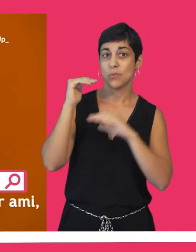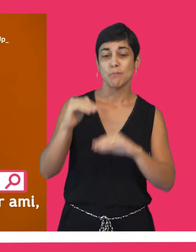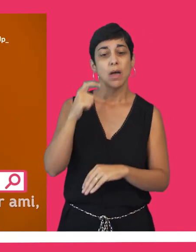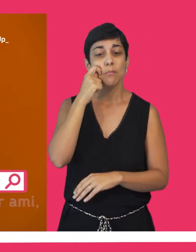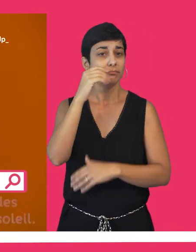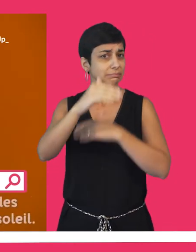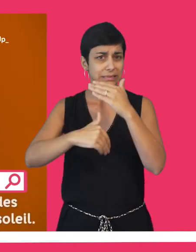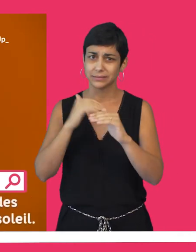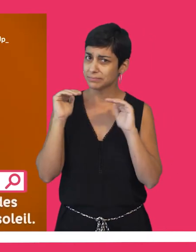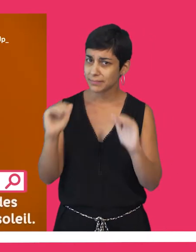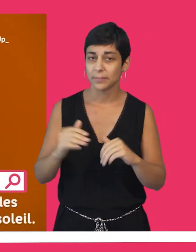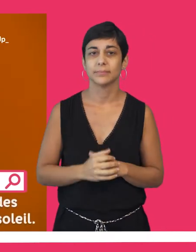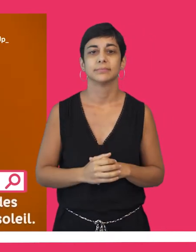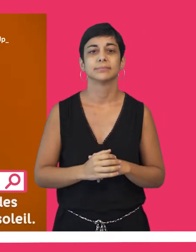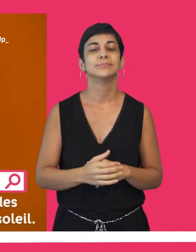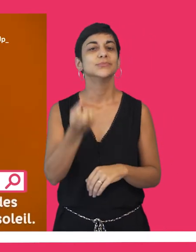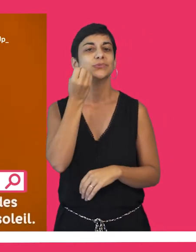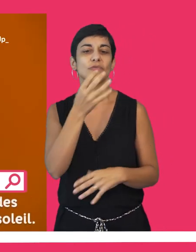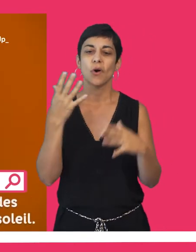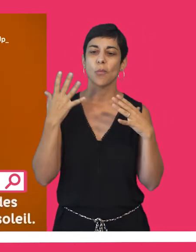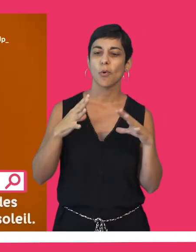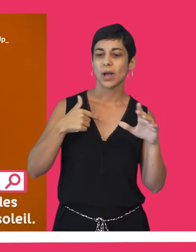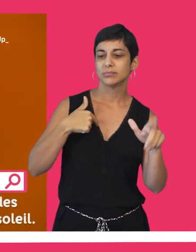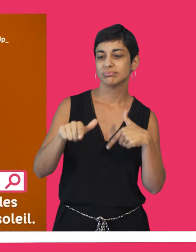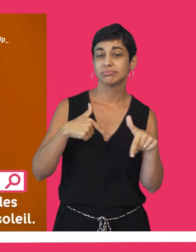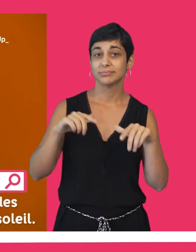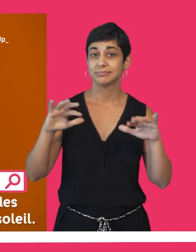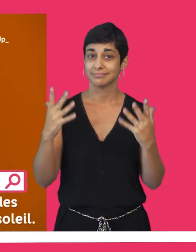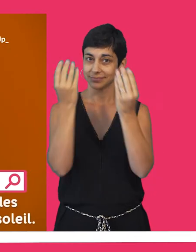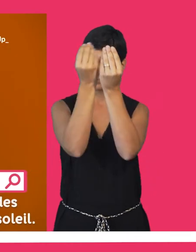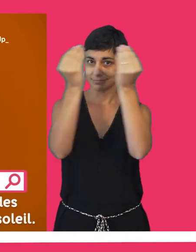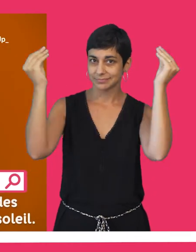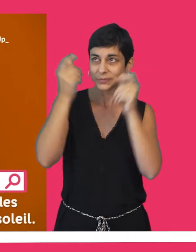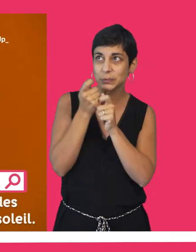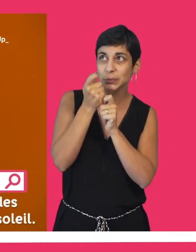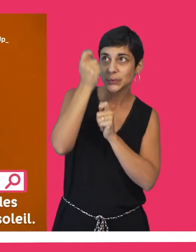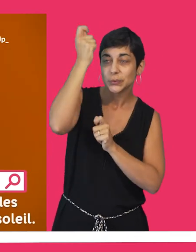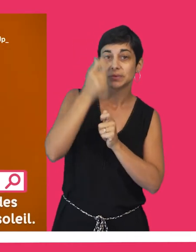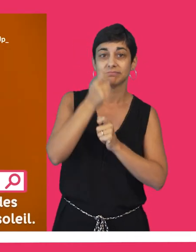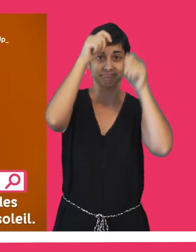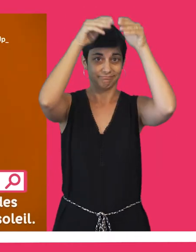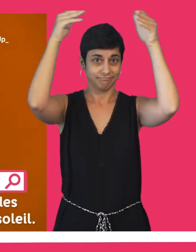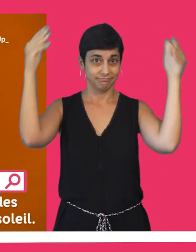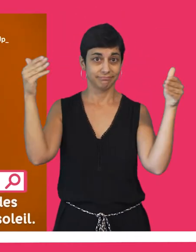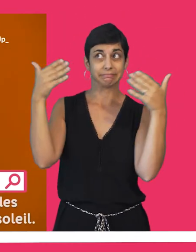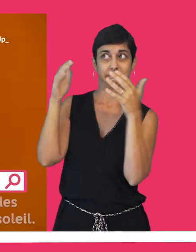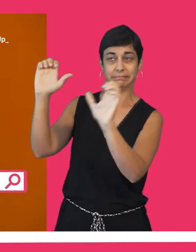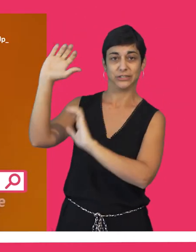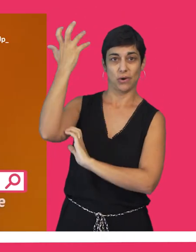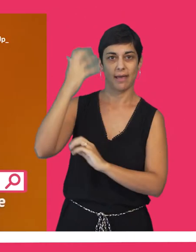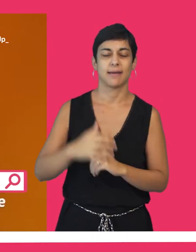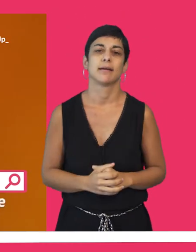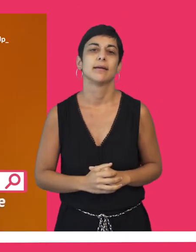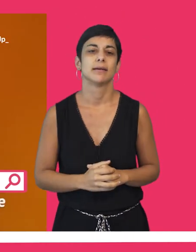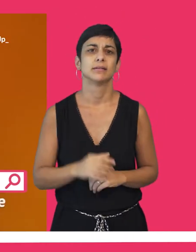peaux métissées, et ils sortaient bien souvent avec des chapeaux, des ombrelles, des parapluies pour se protéger du soleil.